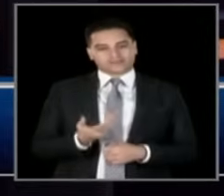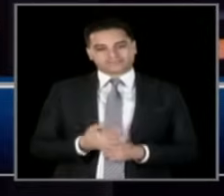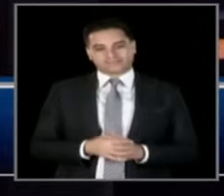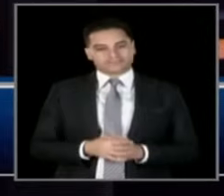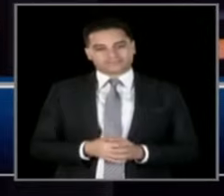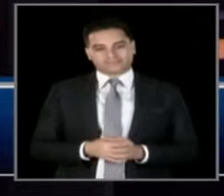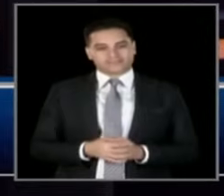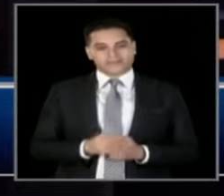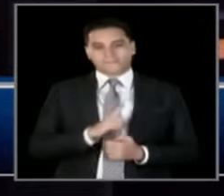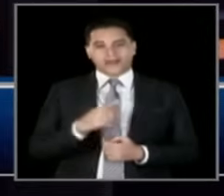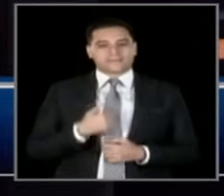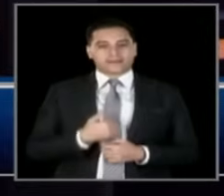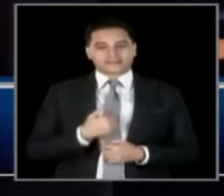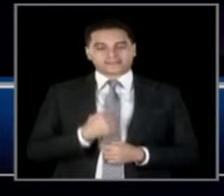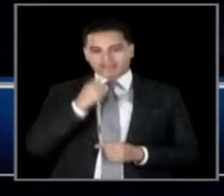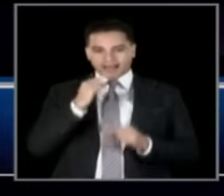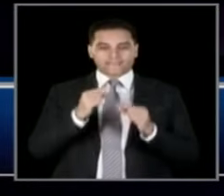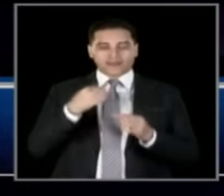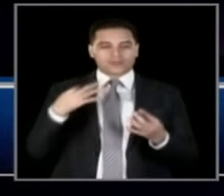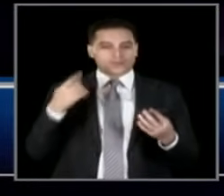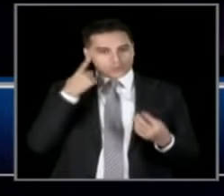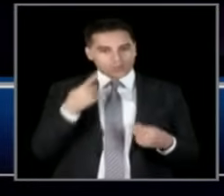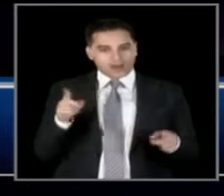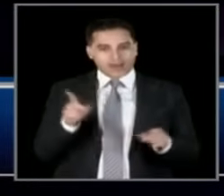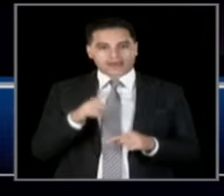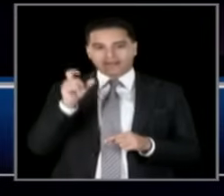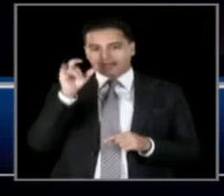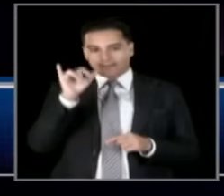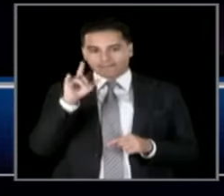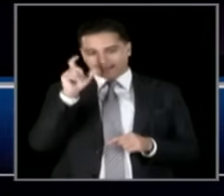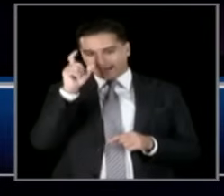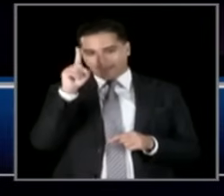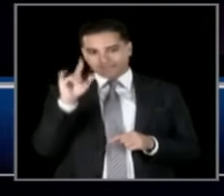بلا ما نحس من كلمات وألحان نبيل خوري